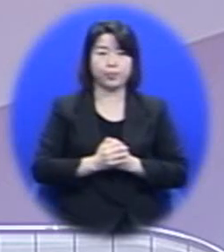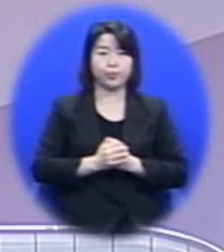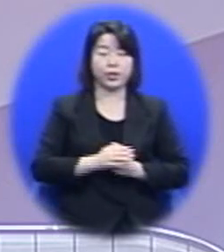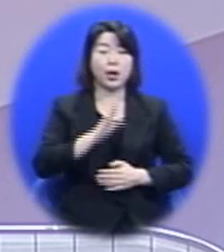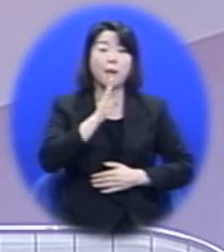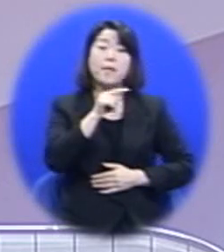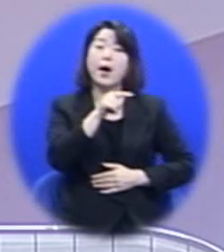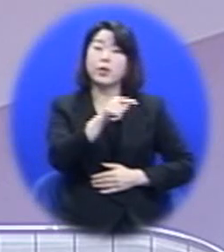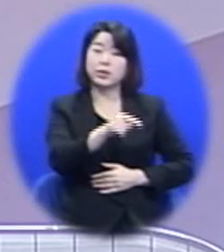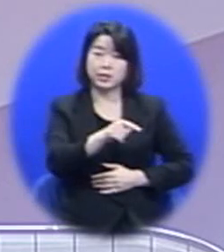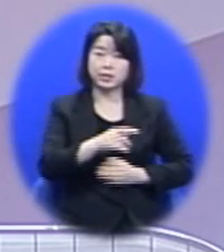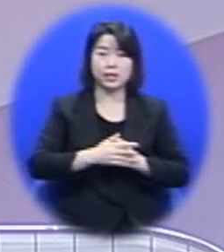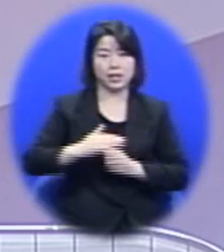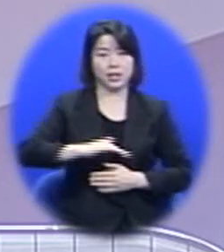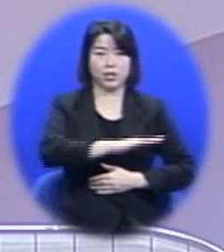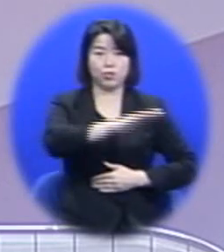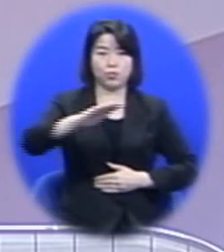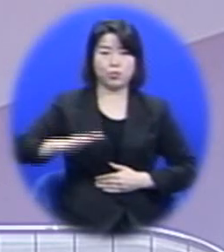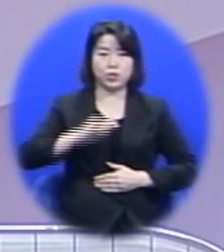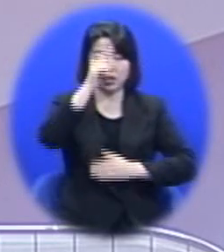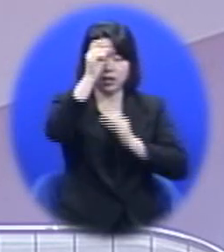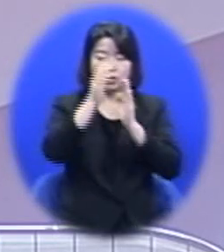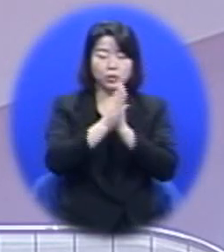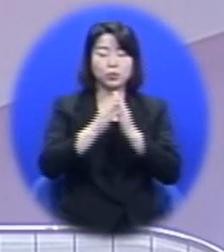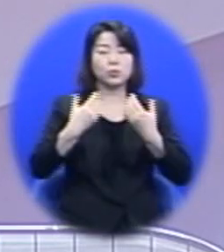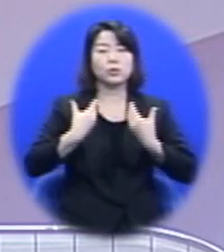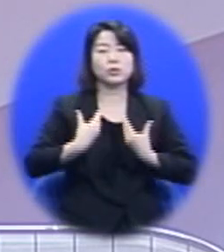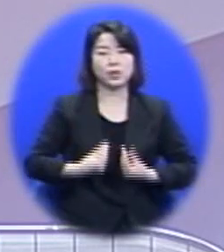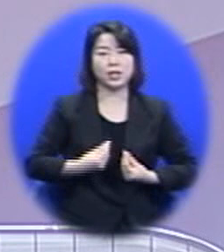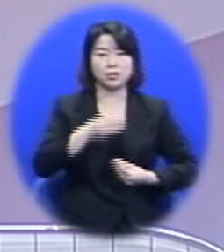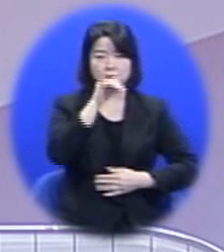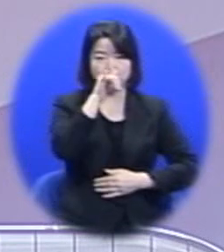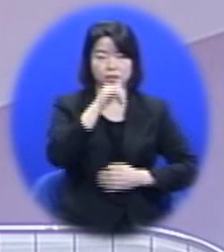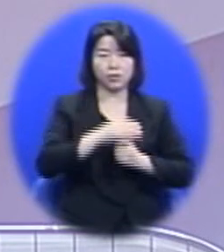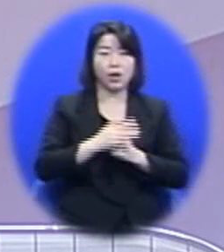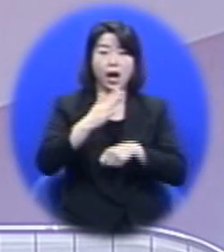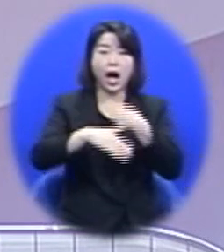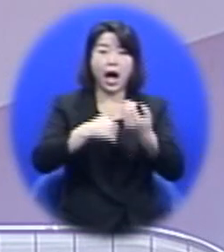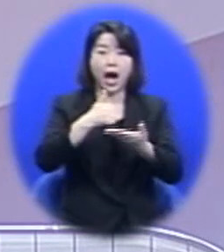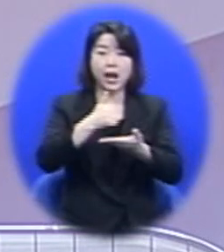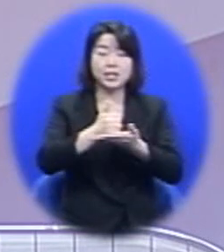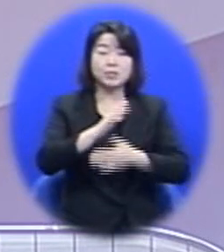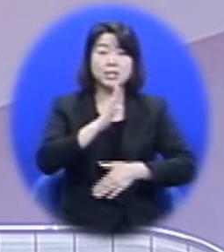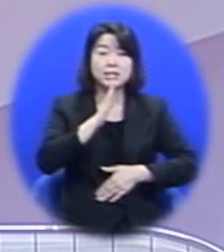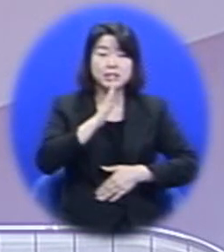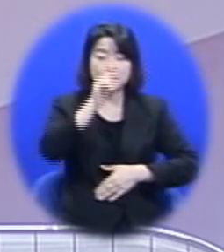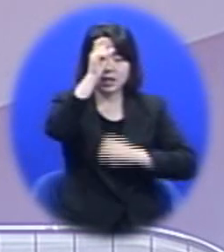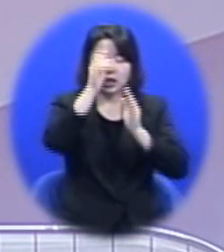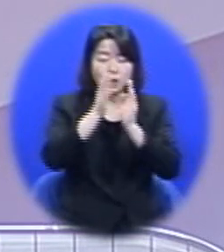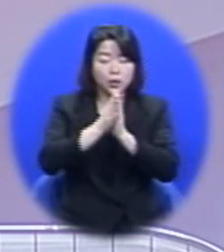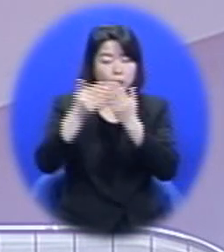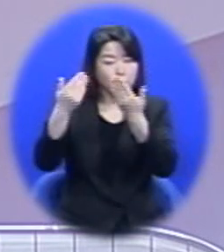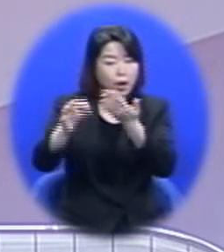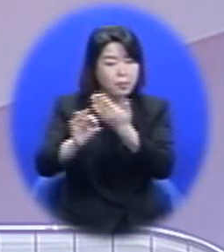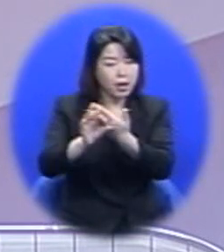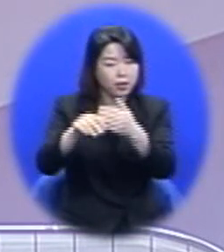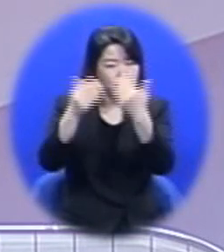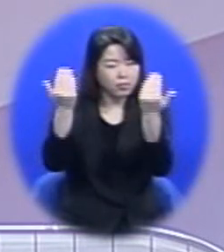바로 여기에 우리의 기도의 좌절이 있습니다. 하나님은 진짜 기도하면 다 응답해